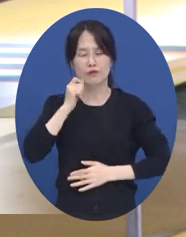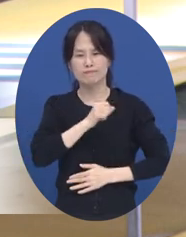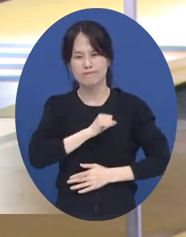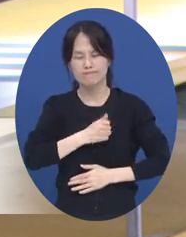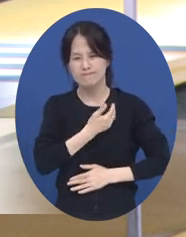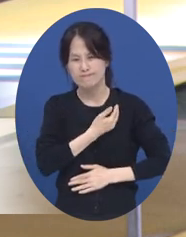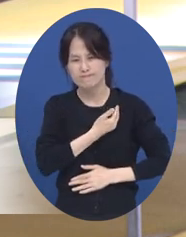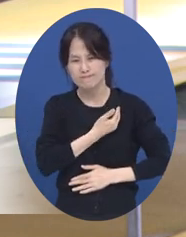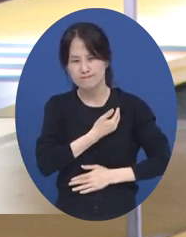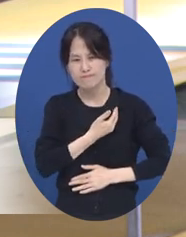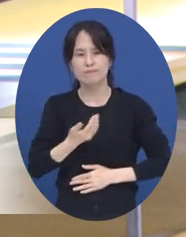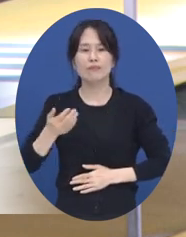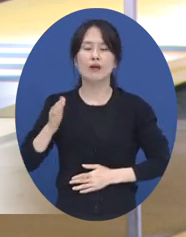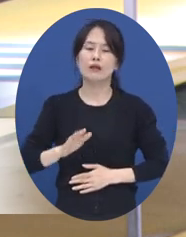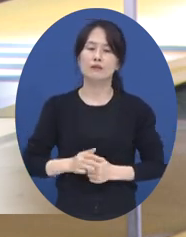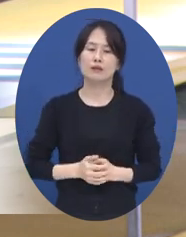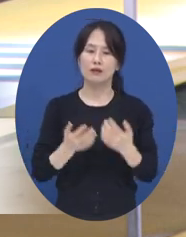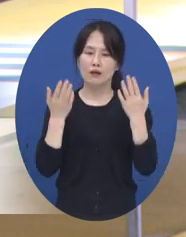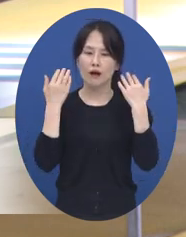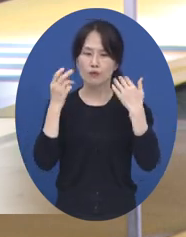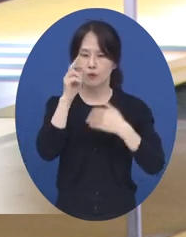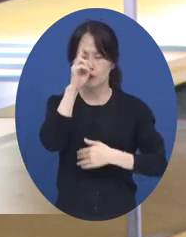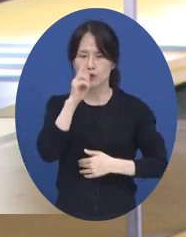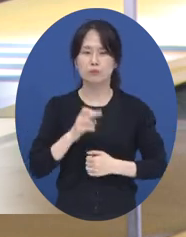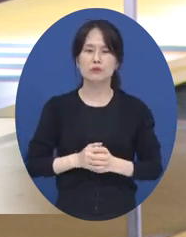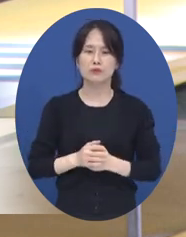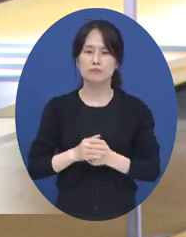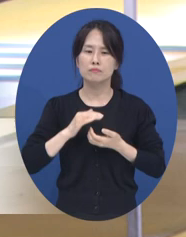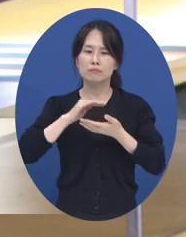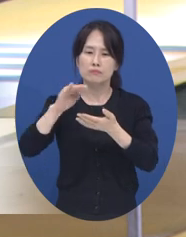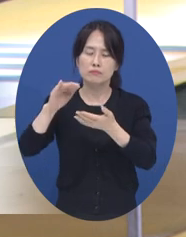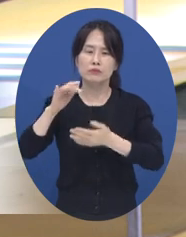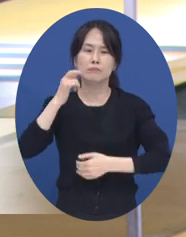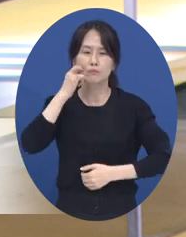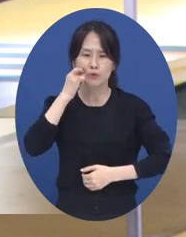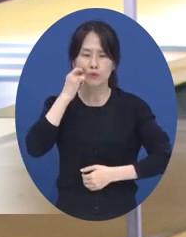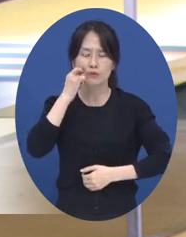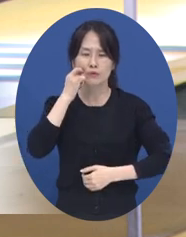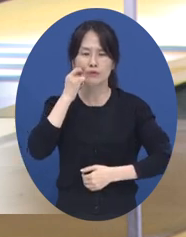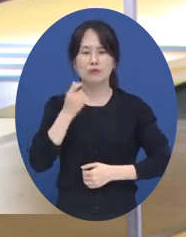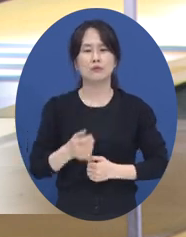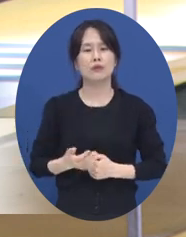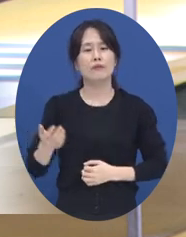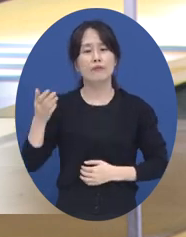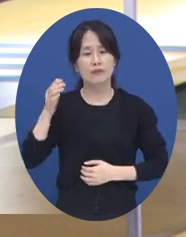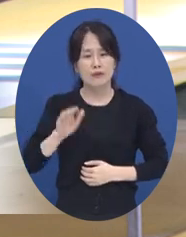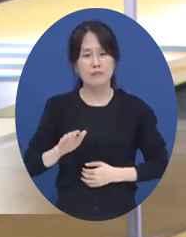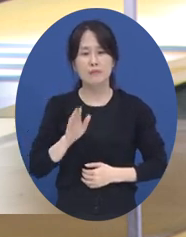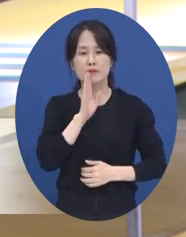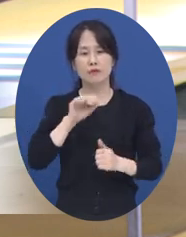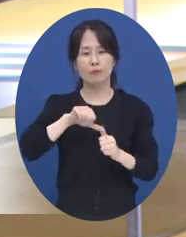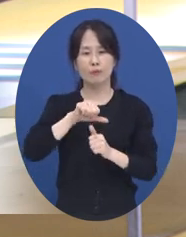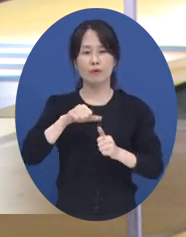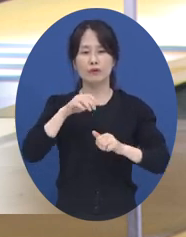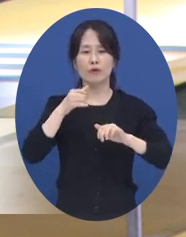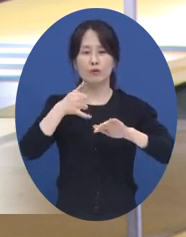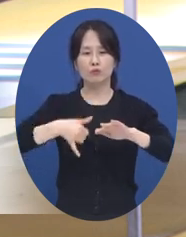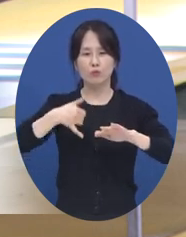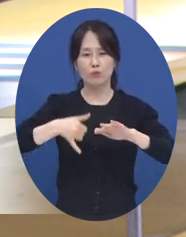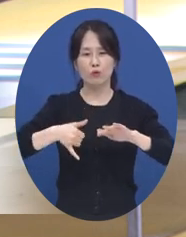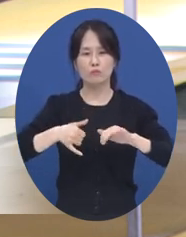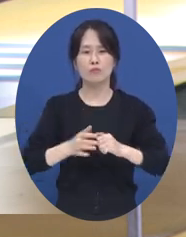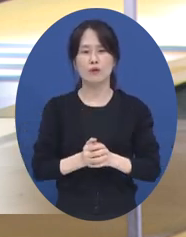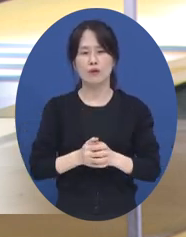하고 있는데 아마 학교 없이 풀리지 않는다면 은 친환경 우 농업